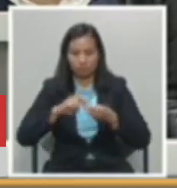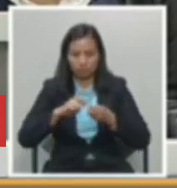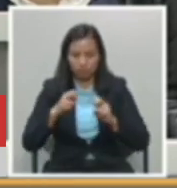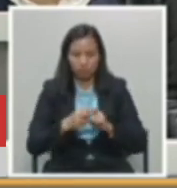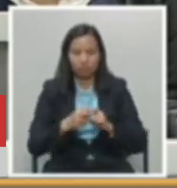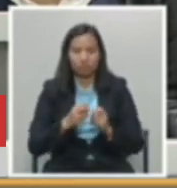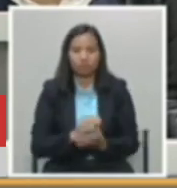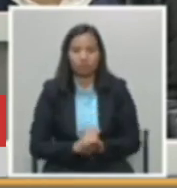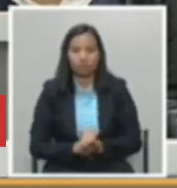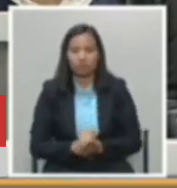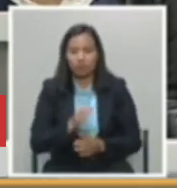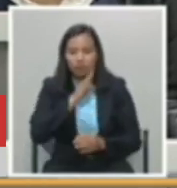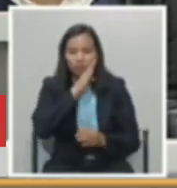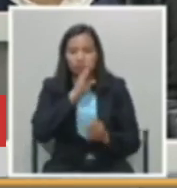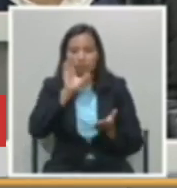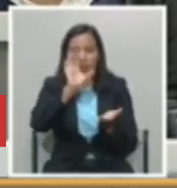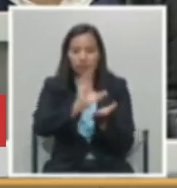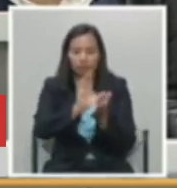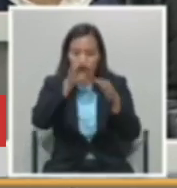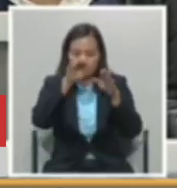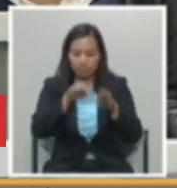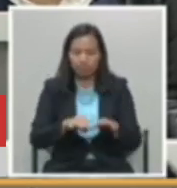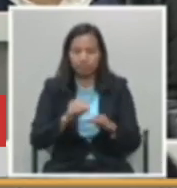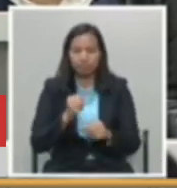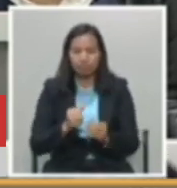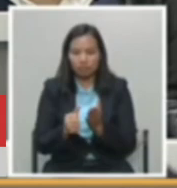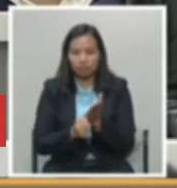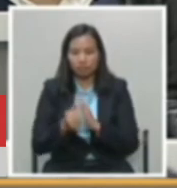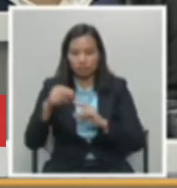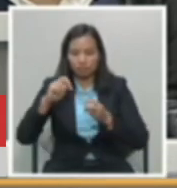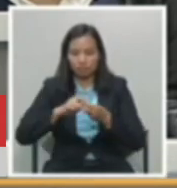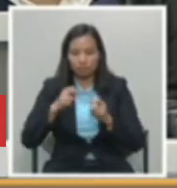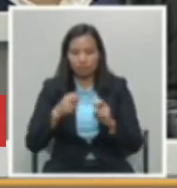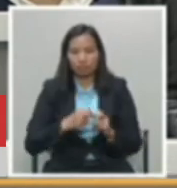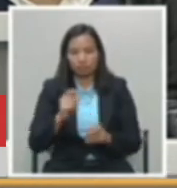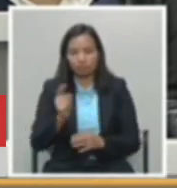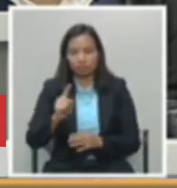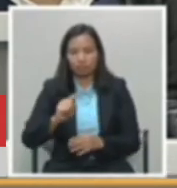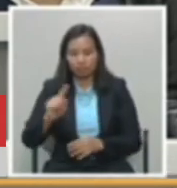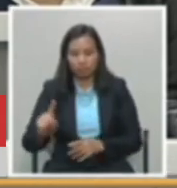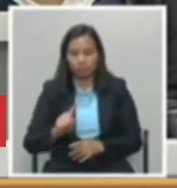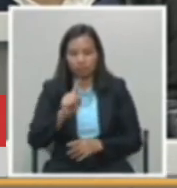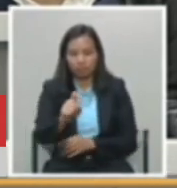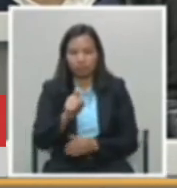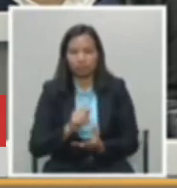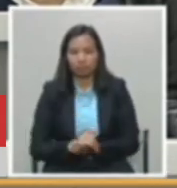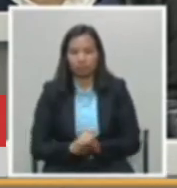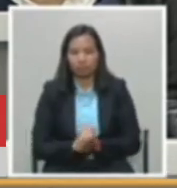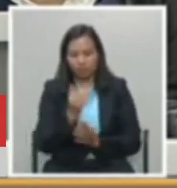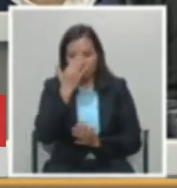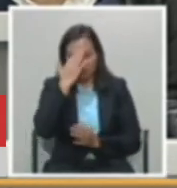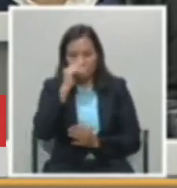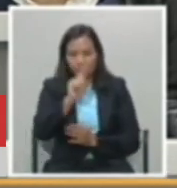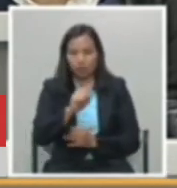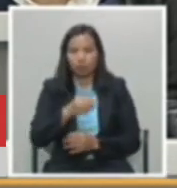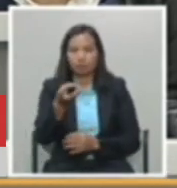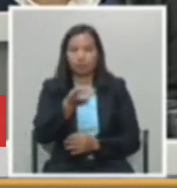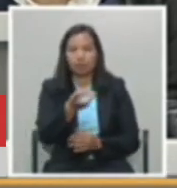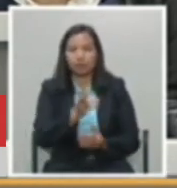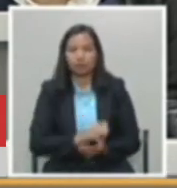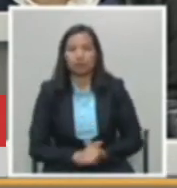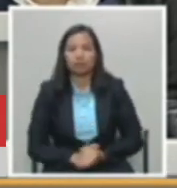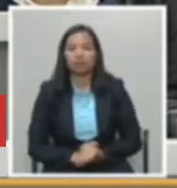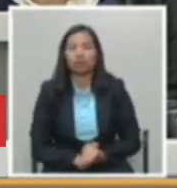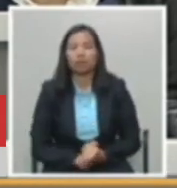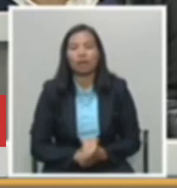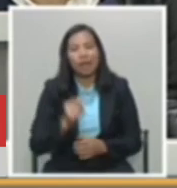นาดนี้ถ้างบประมาณที่ลดลงนี่มันจะแก้ปัญหาได้อย่างไรดิฉันก็สงสัยอยู่นะคะว่าทำไมมันถึงน้อยขนาดนี้ในเมื่